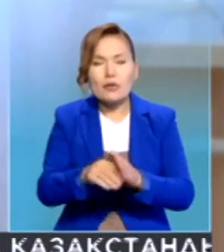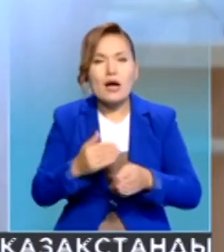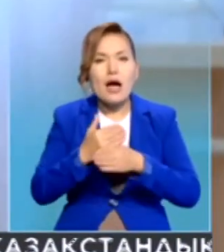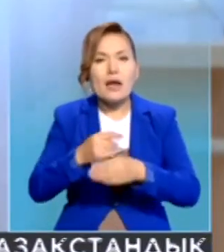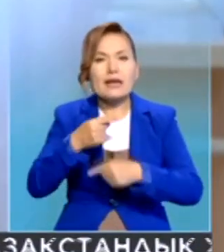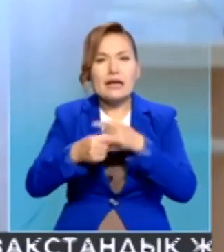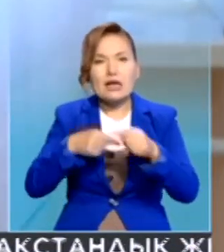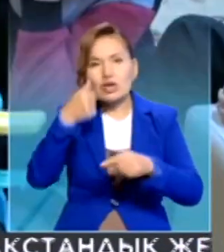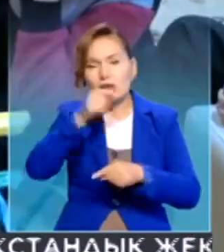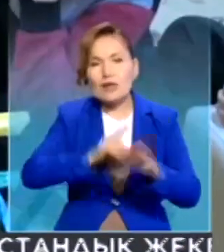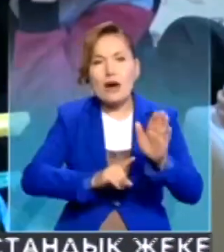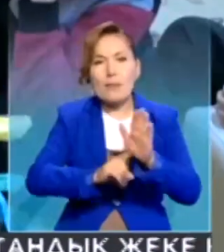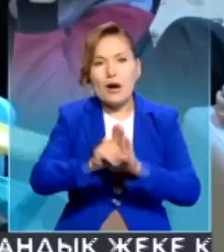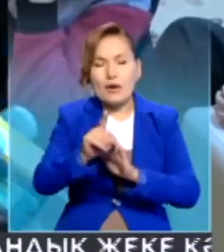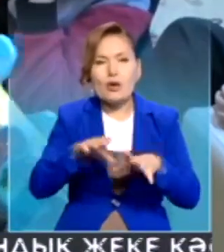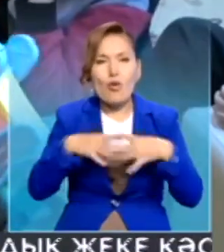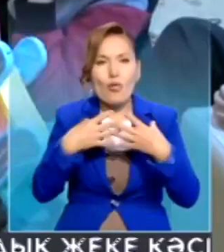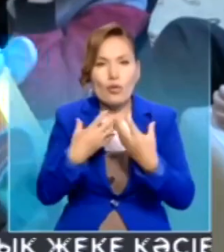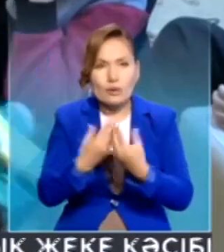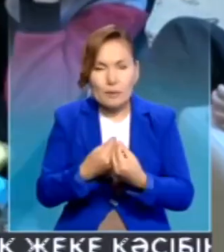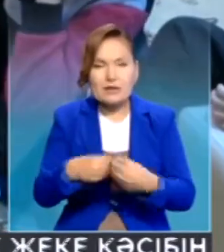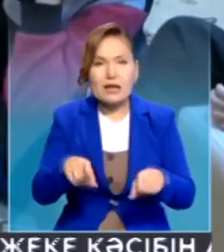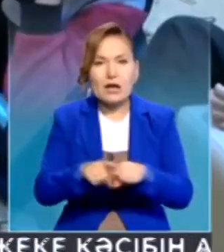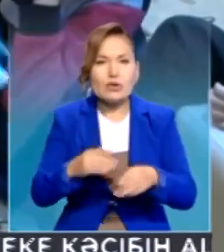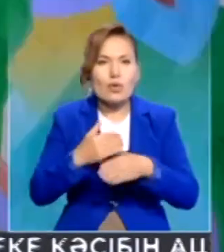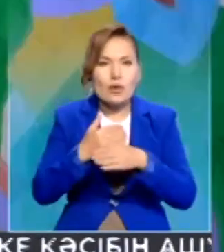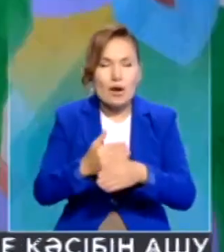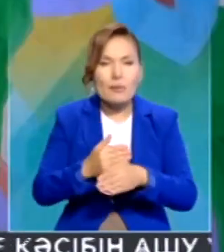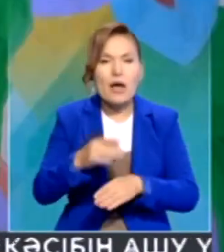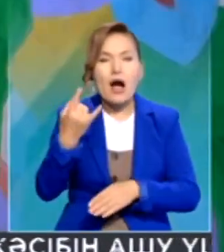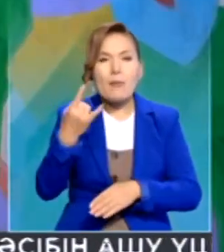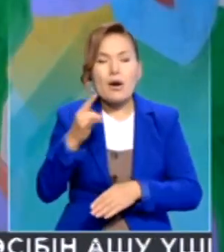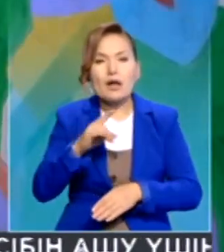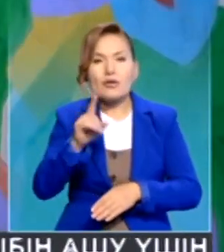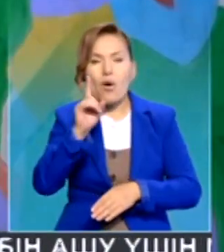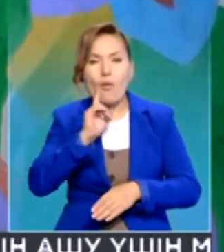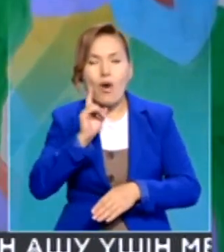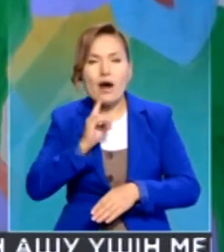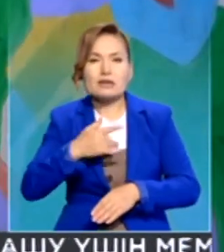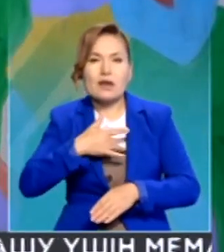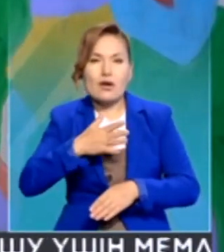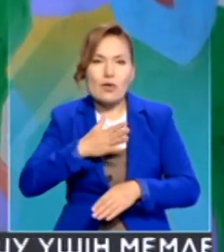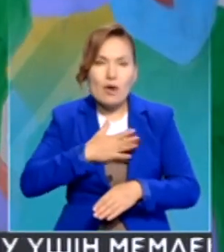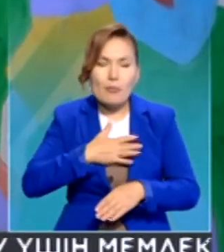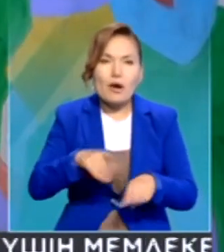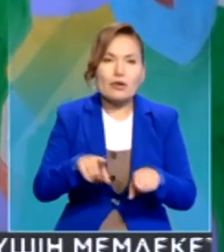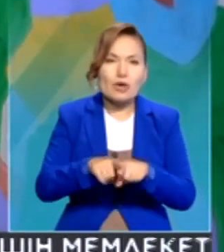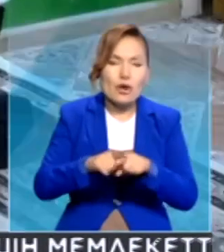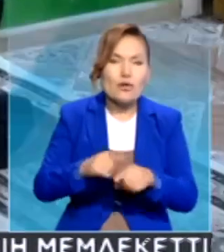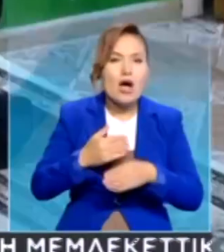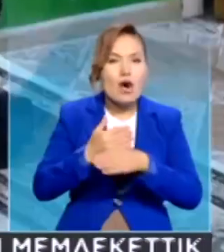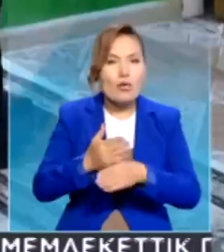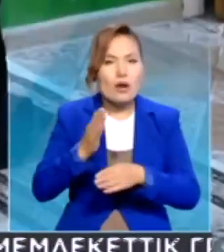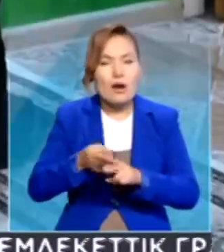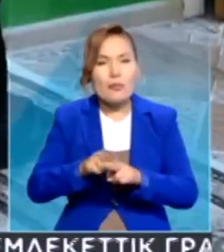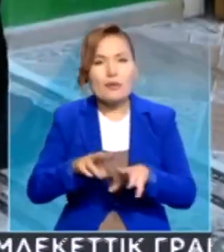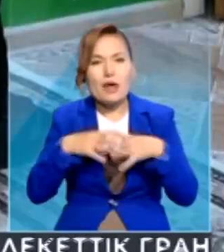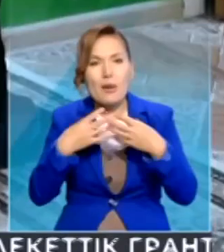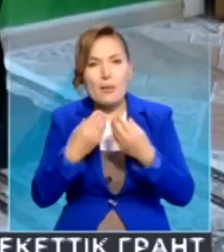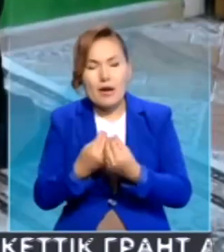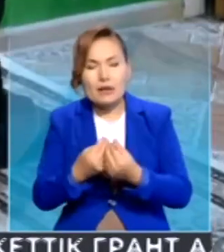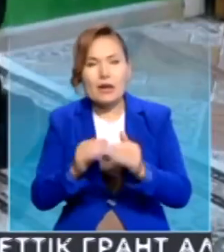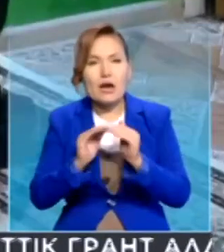jıldan basta fosterlik otbasılar boladı. Olar balanı uaqtça beyimdeumen aynalıspaq. Basты maqsat balalardın отбасында өсуін қамтамасыз